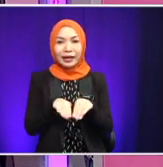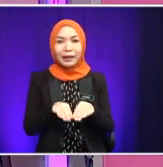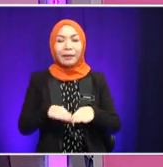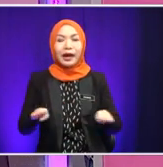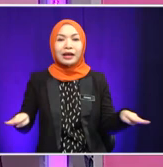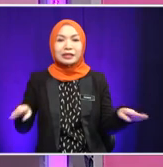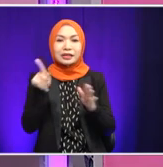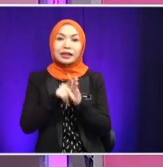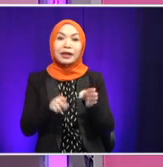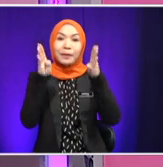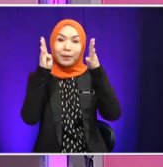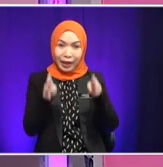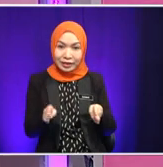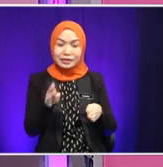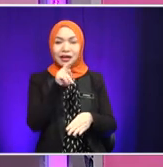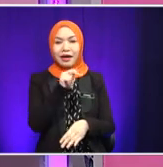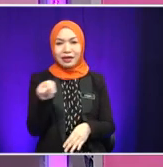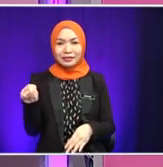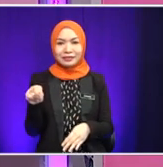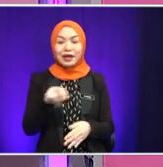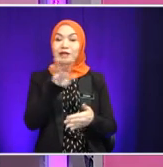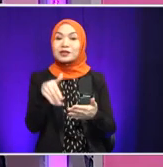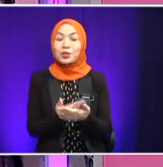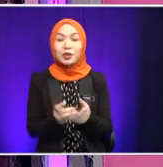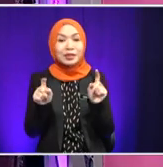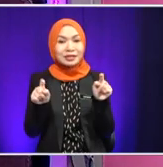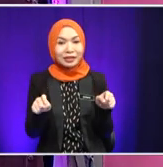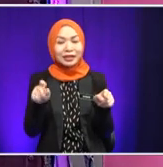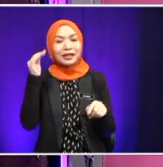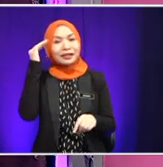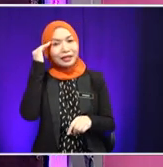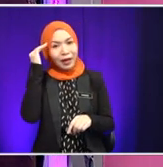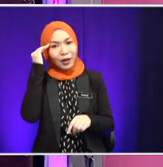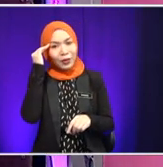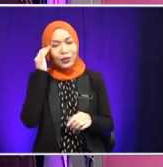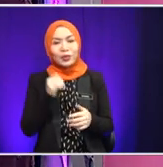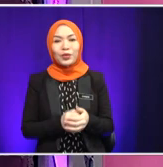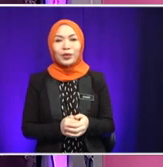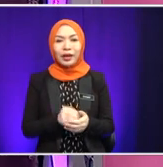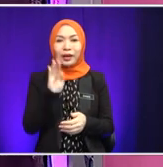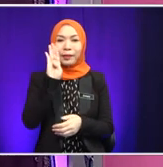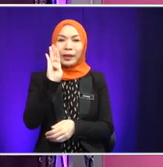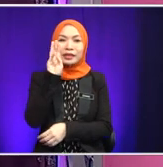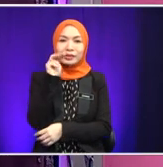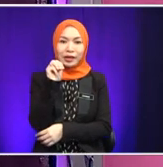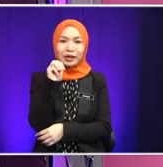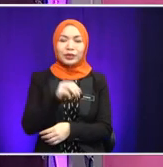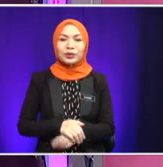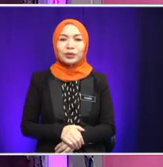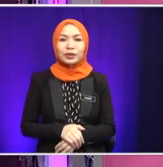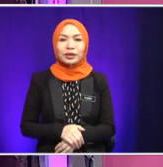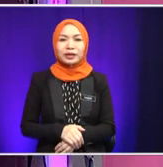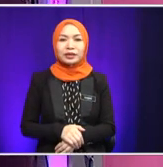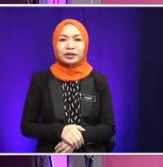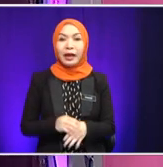ini merupakan saat itu merupakan bahasa kebangsaan kita jadi kita perlu mengetahui bahasa Melayu selain daripada